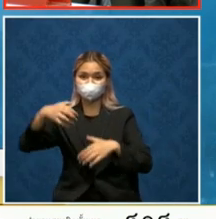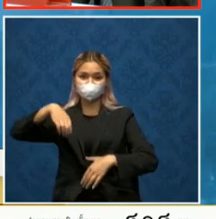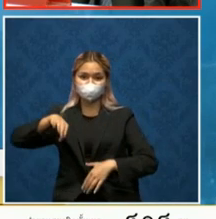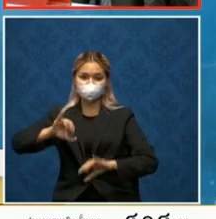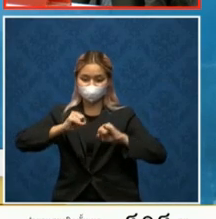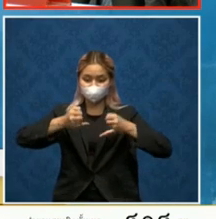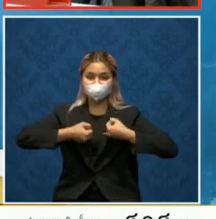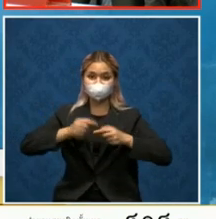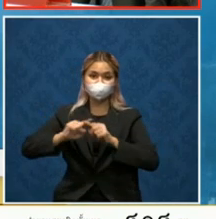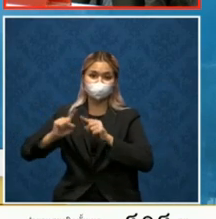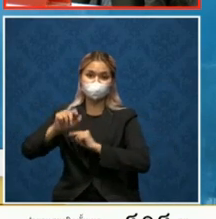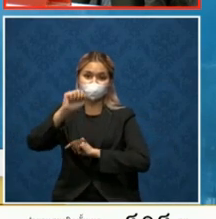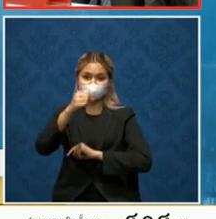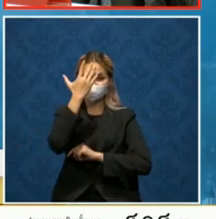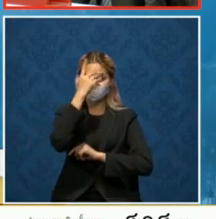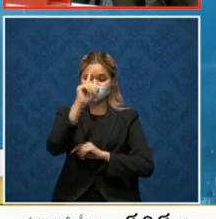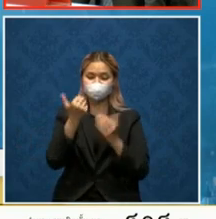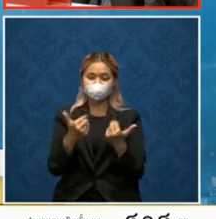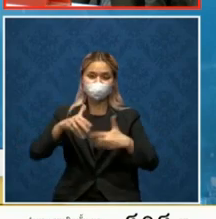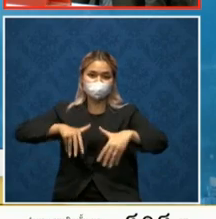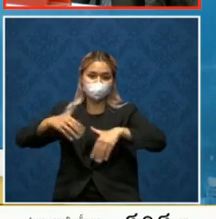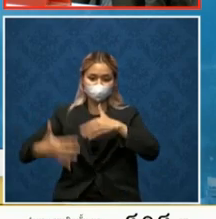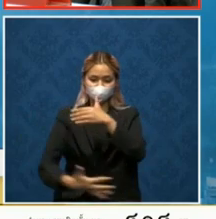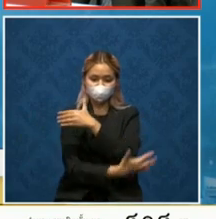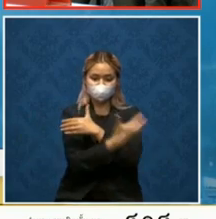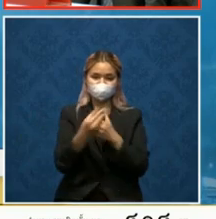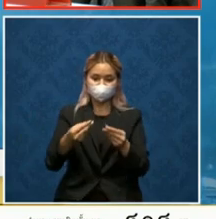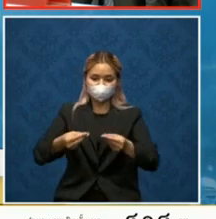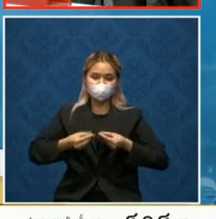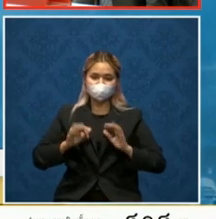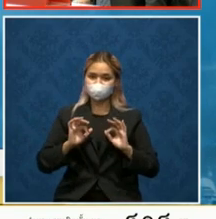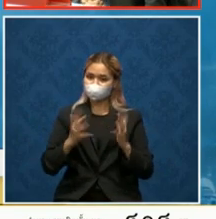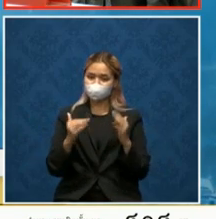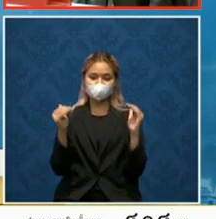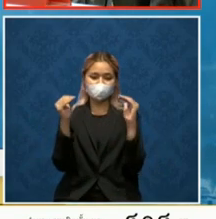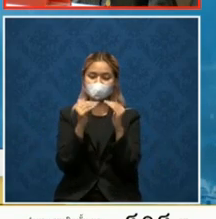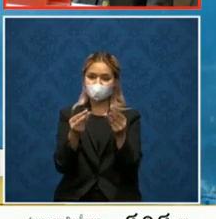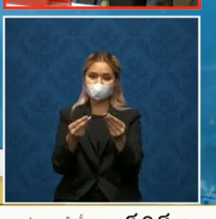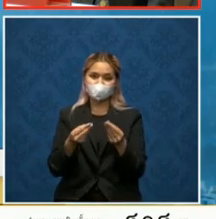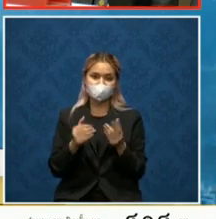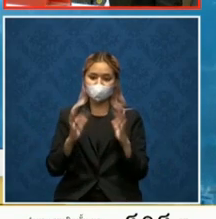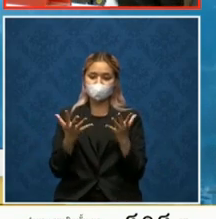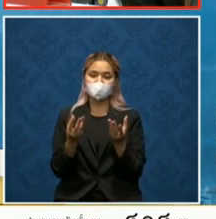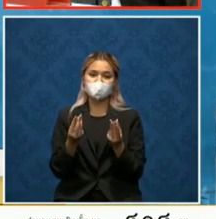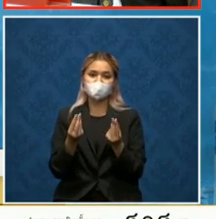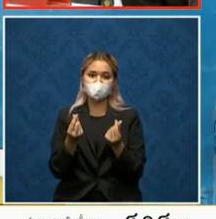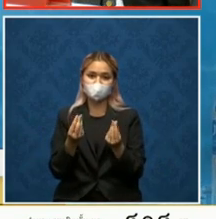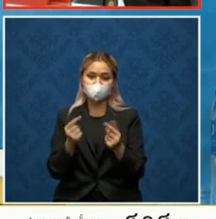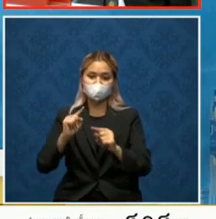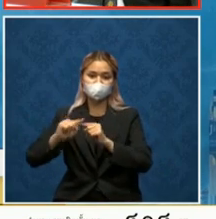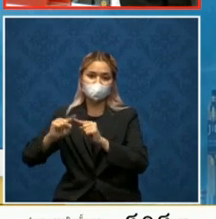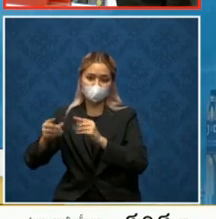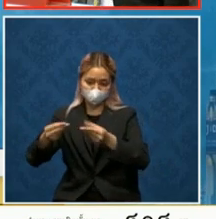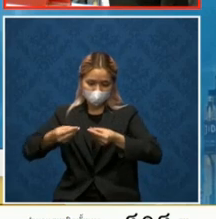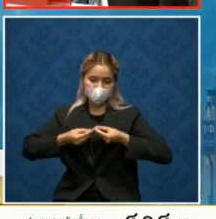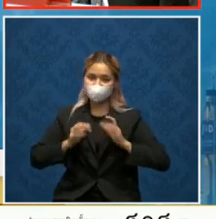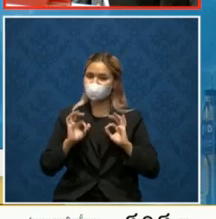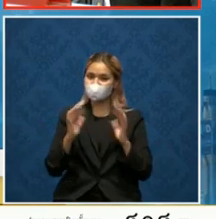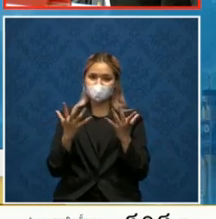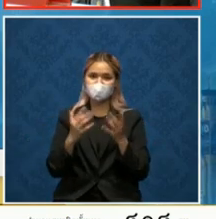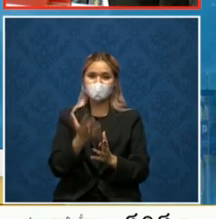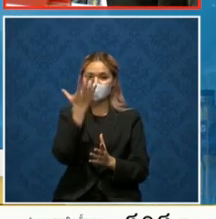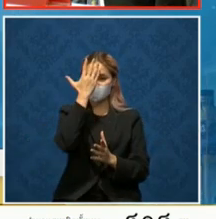ประชาชนจึงไร้โอกาสในการที่จะได้รับสิทธิ์ที่จะไปเอาที่ดินที่เป็นทรัพยากรของชาติที่